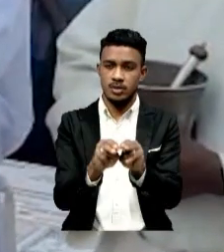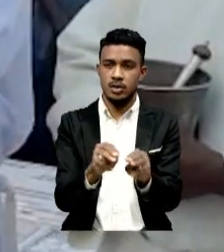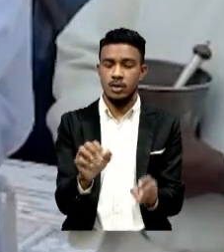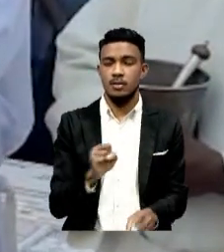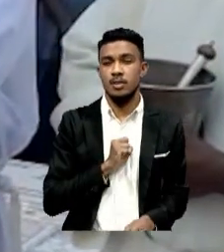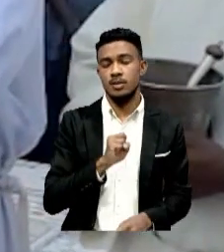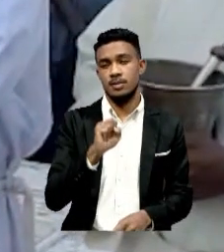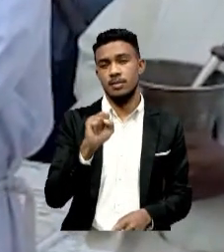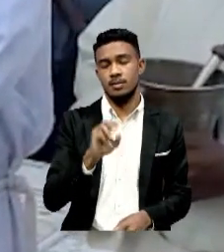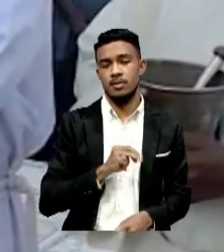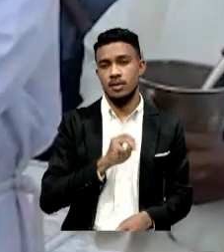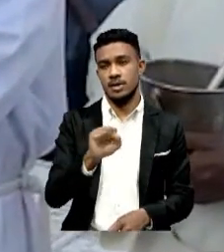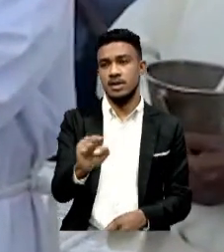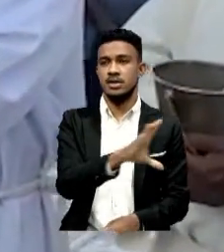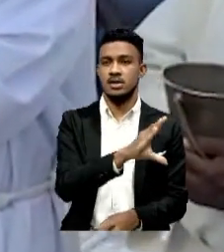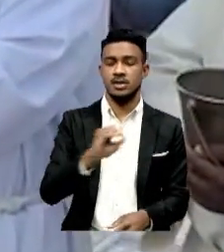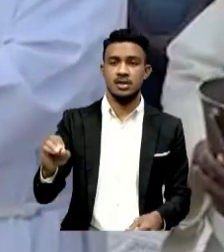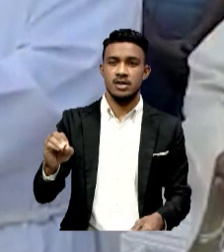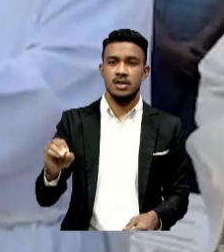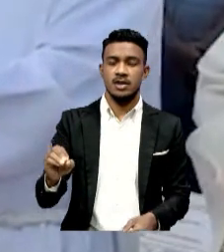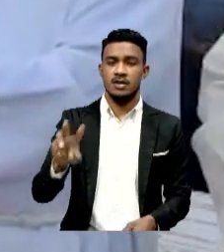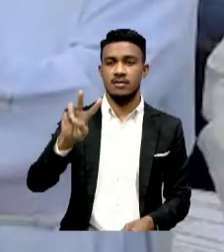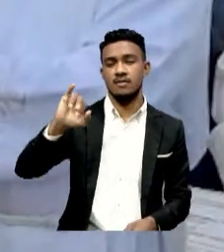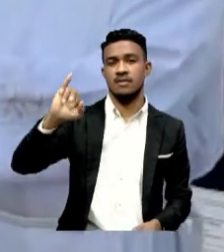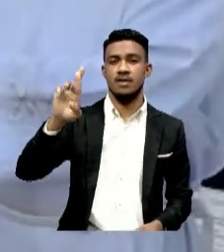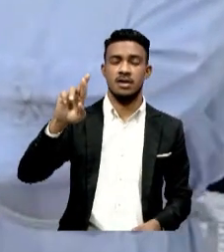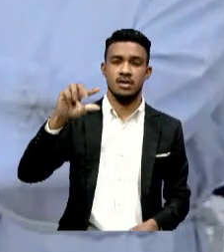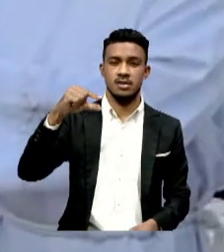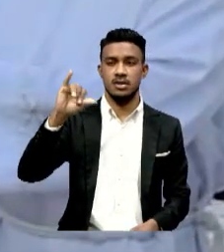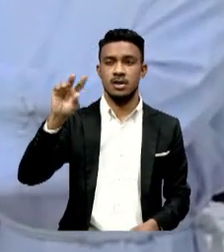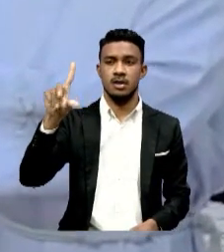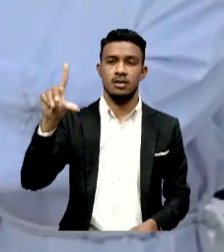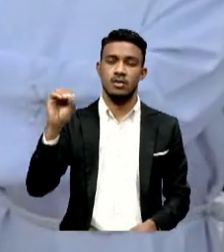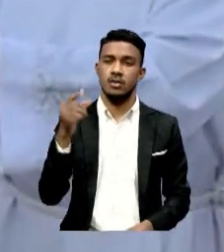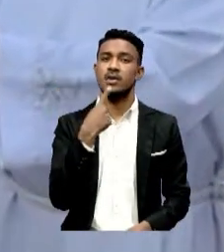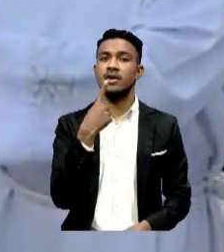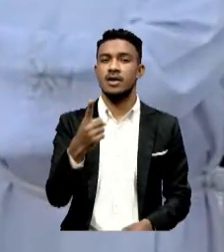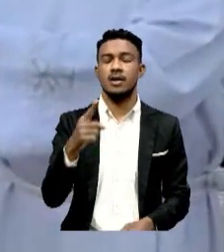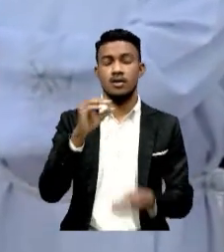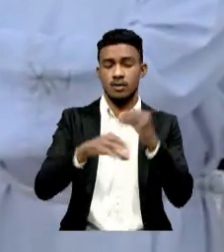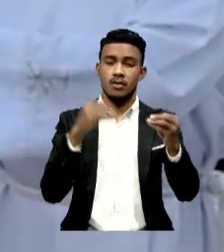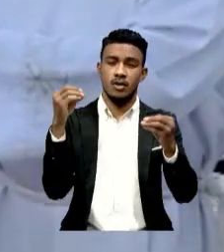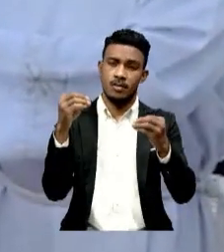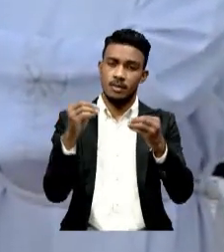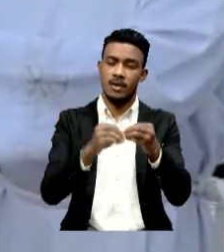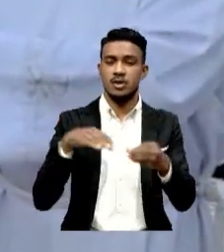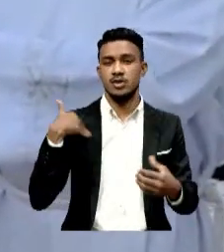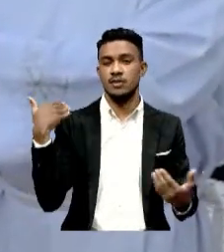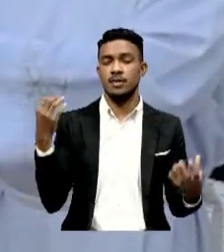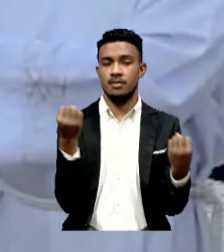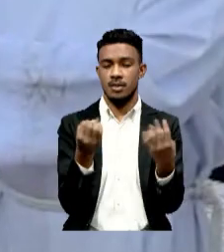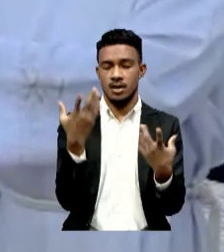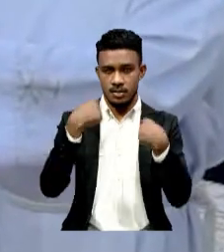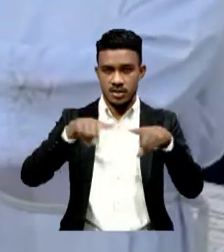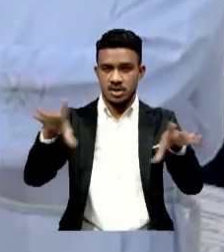ne. Dom Virgilio do Carmo da Silva HDB hato ninia preocupação com a base juventude barak ma pa serviço ia